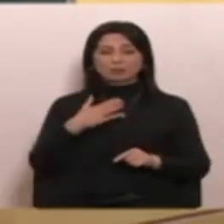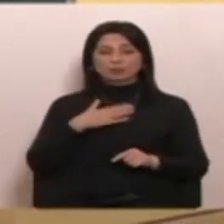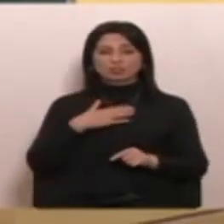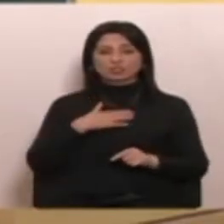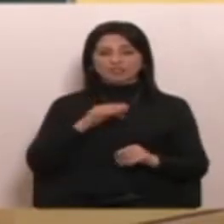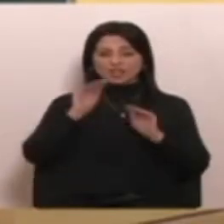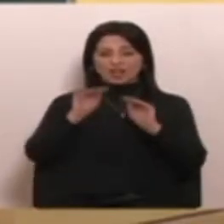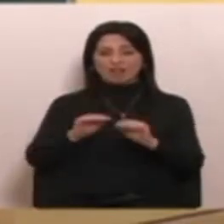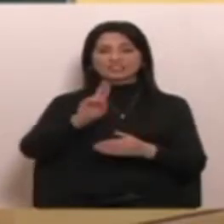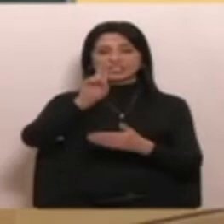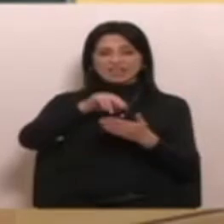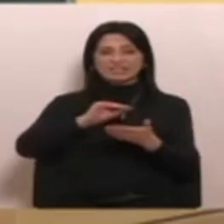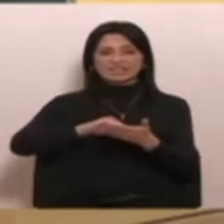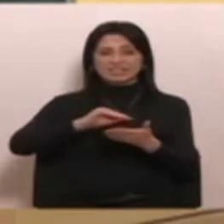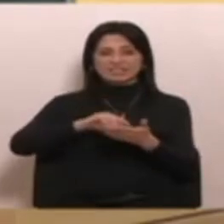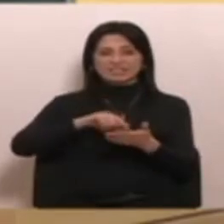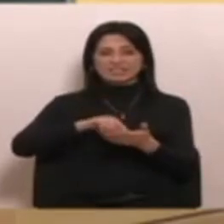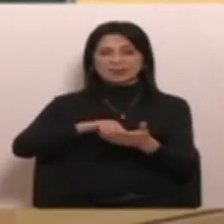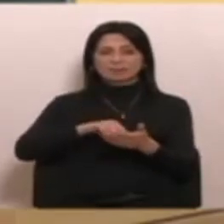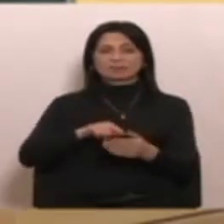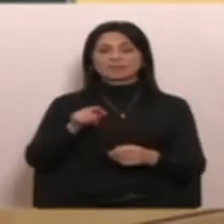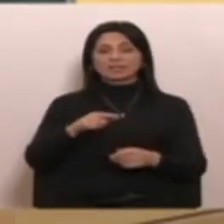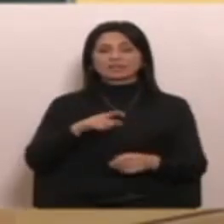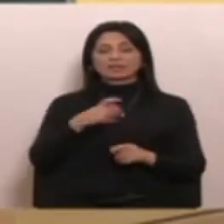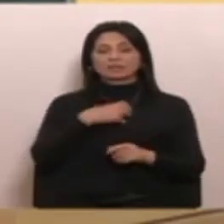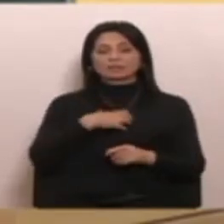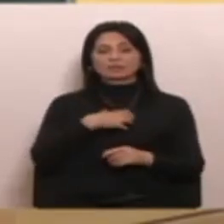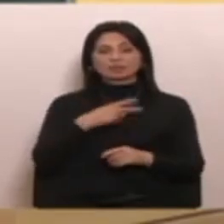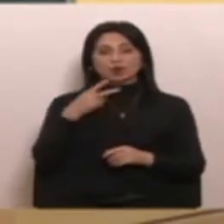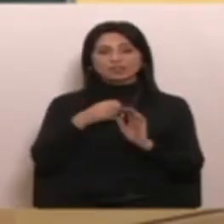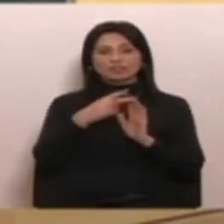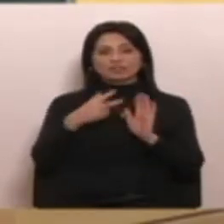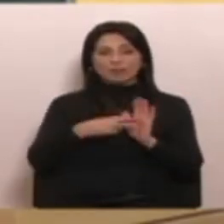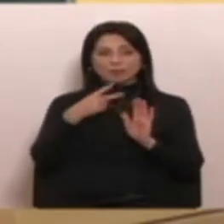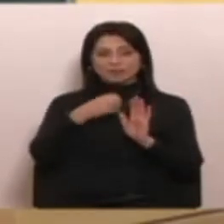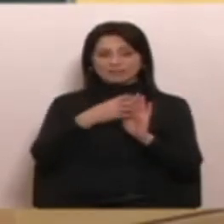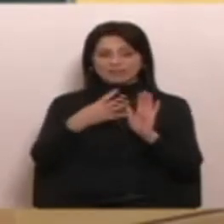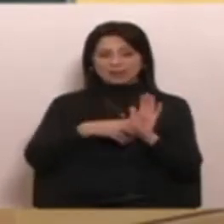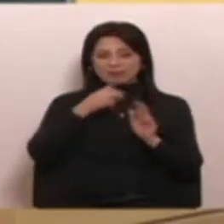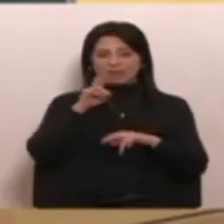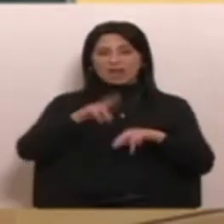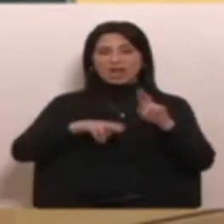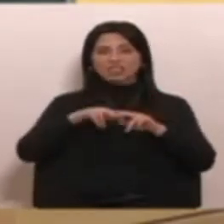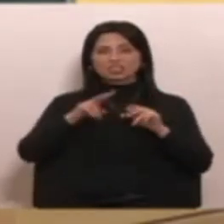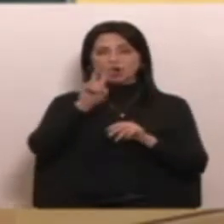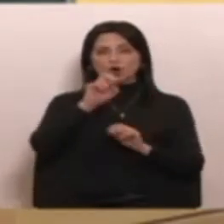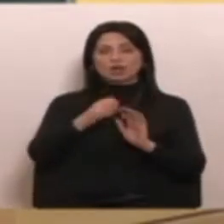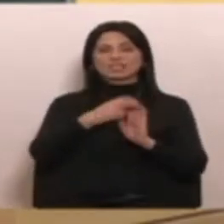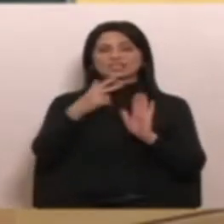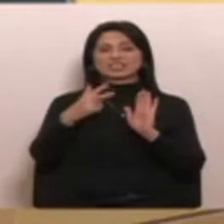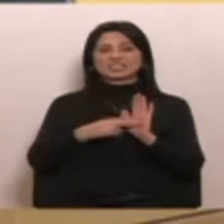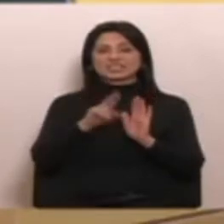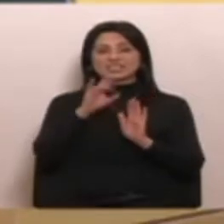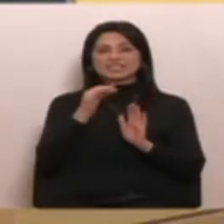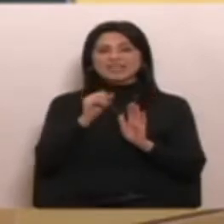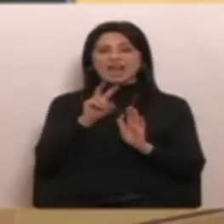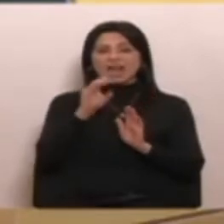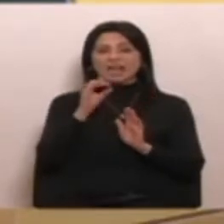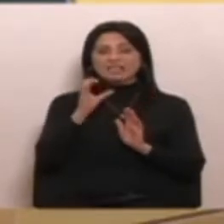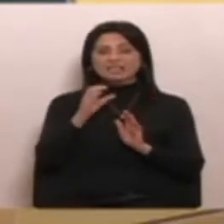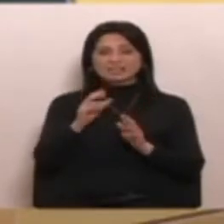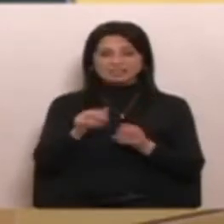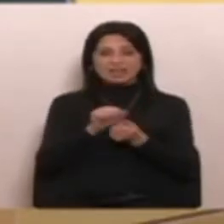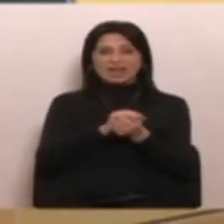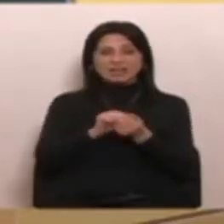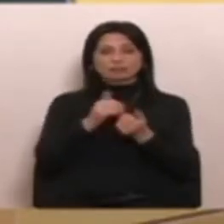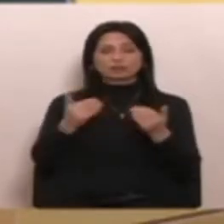ავსახავთ ლიცენზიებში. აღსანიშნავია, რომ 2018-2019 წლებში აშენდა 218 წიაღის გადამამუშავებელი ახალი